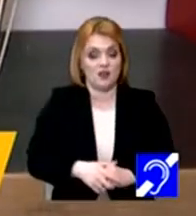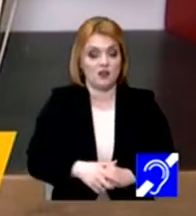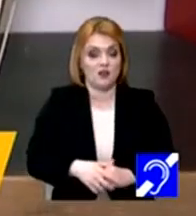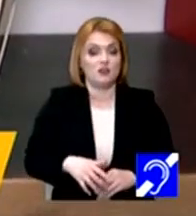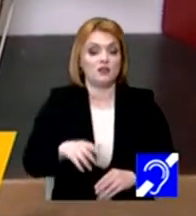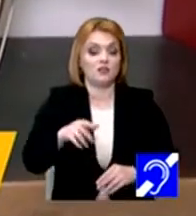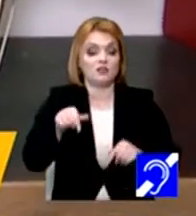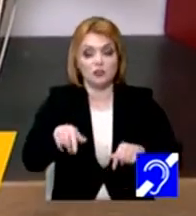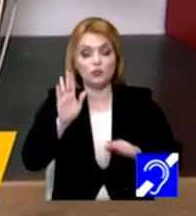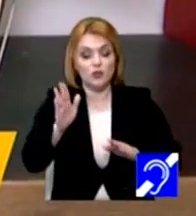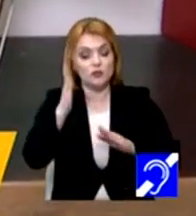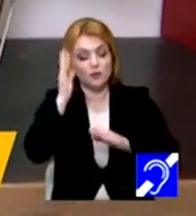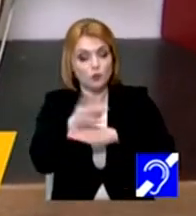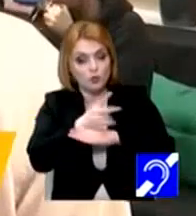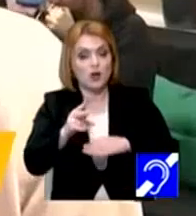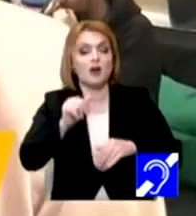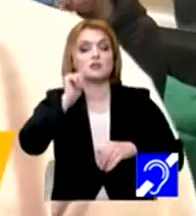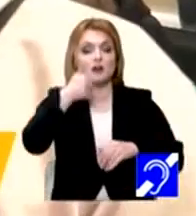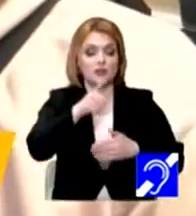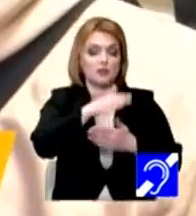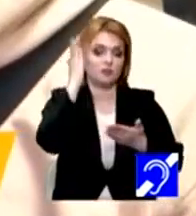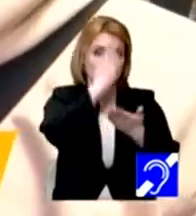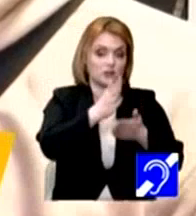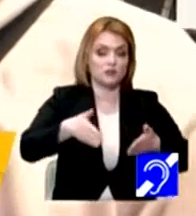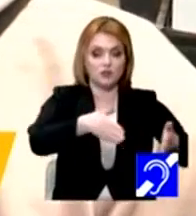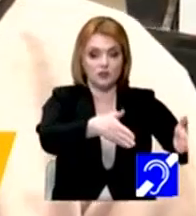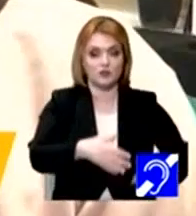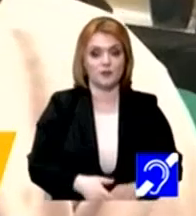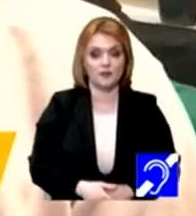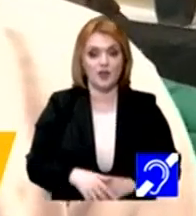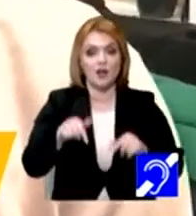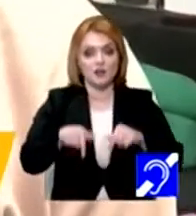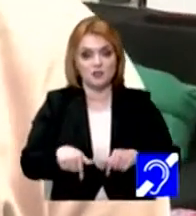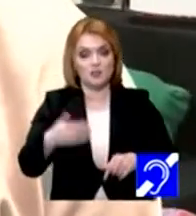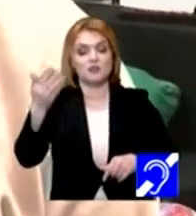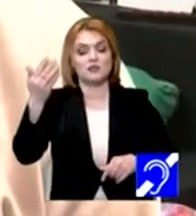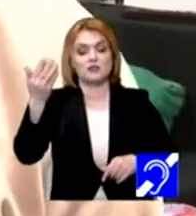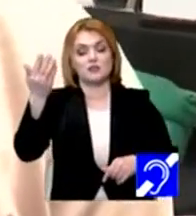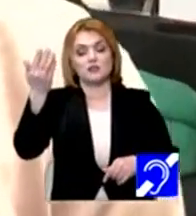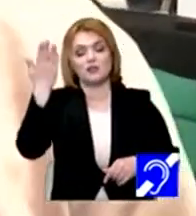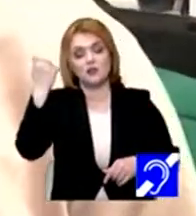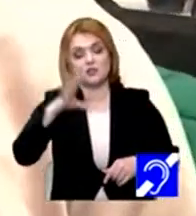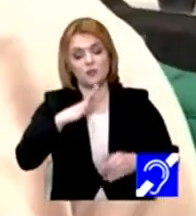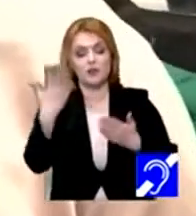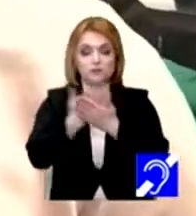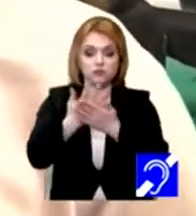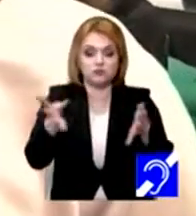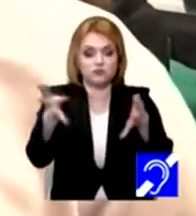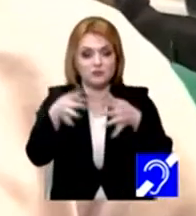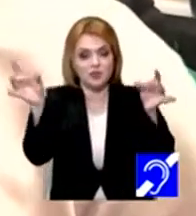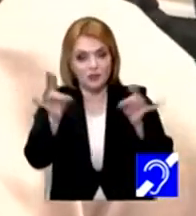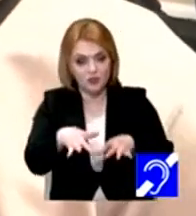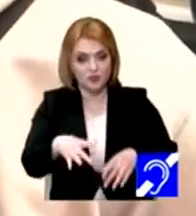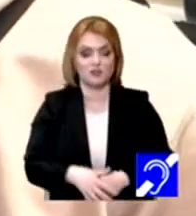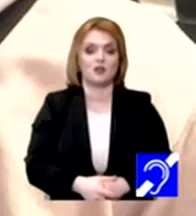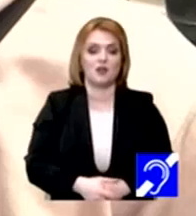zi oamenii să-și poată continua drumul. Este o art cafenea, foarte multe ori lumea venea aici, cineva studia engleza,